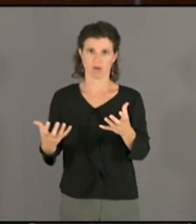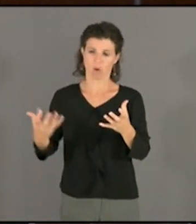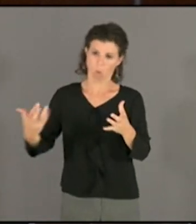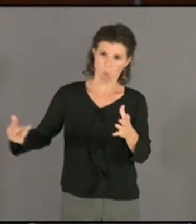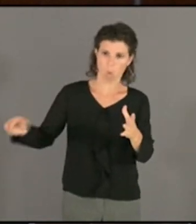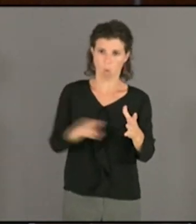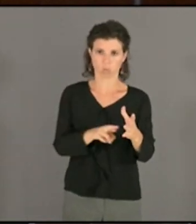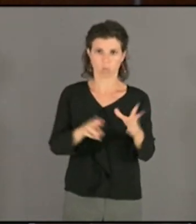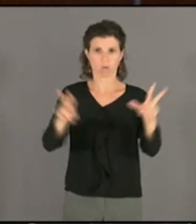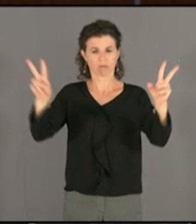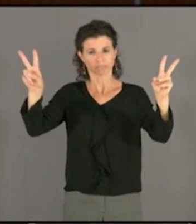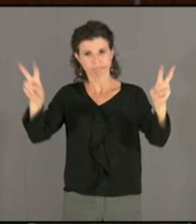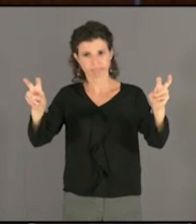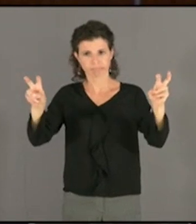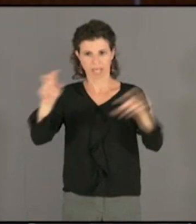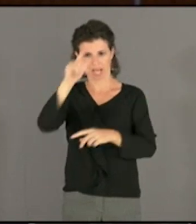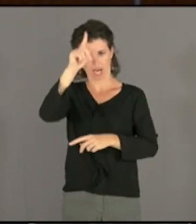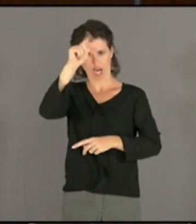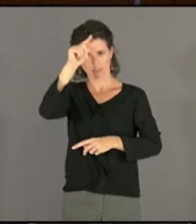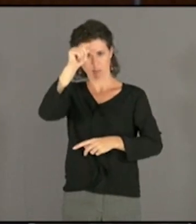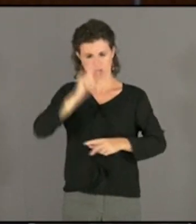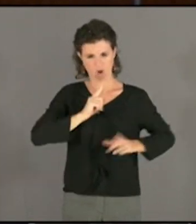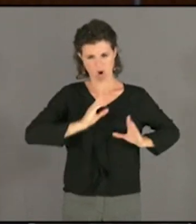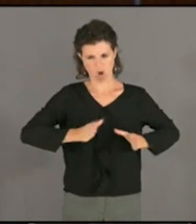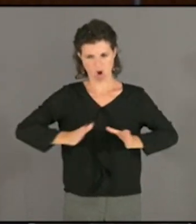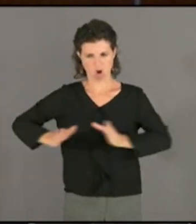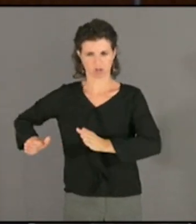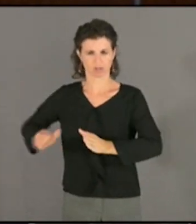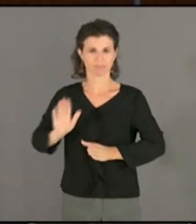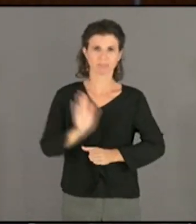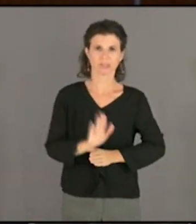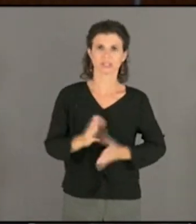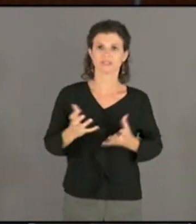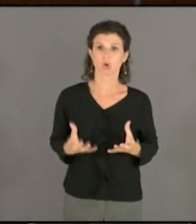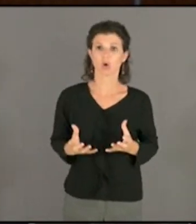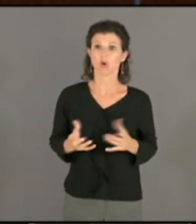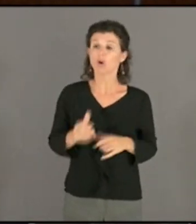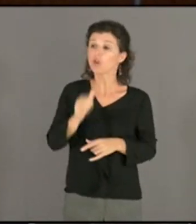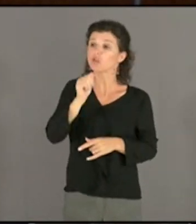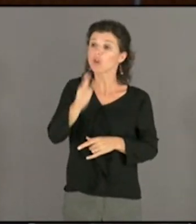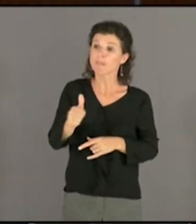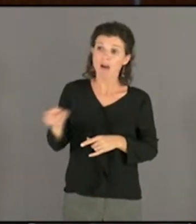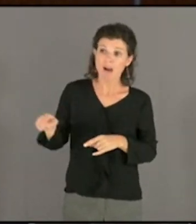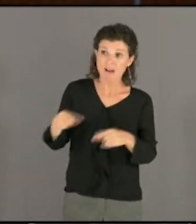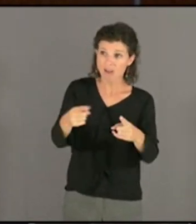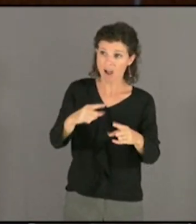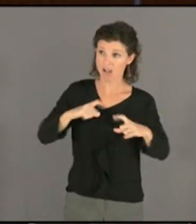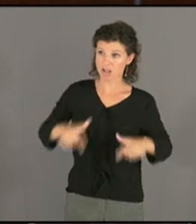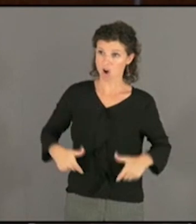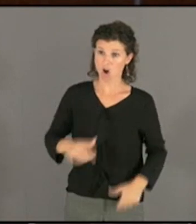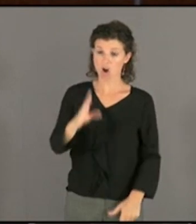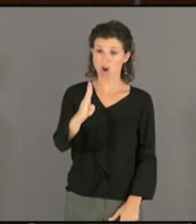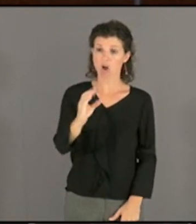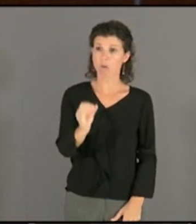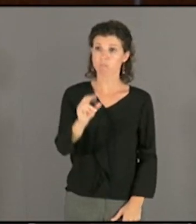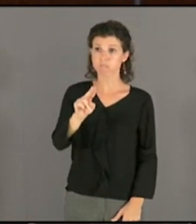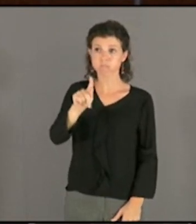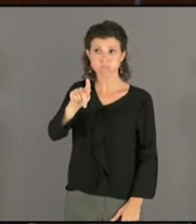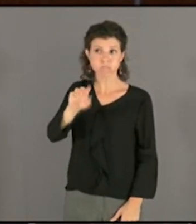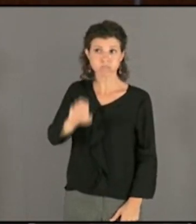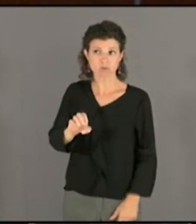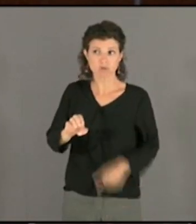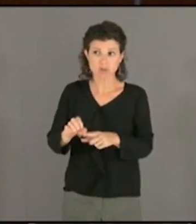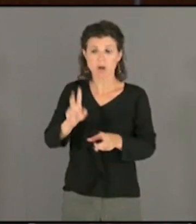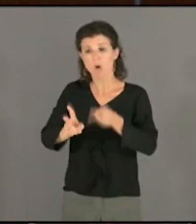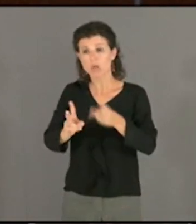fait remarquer qu'il allait se rendre le lendemain à l'école Bouge et qu'on allait sûrement lui dire que dans ce quartier, on manquait